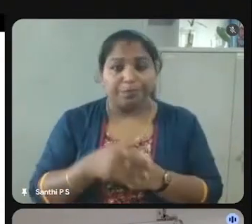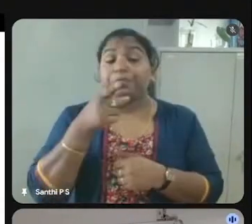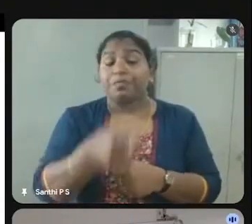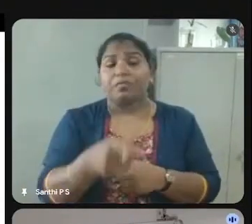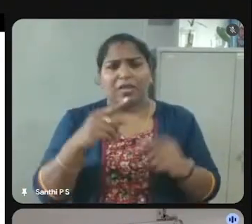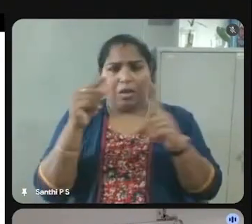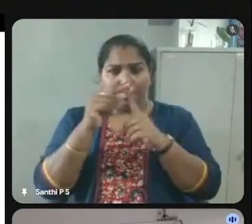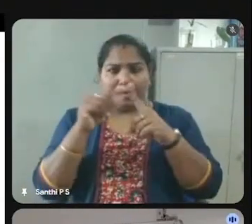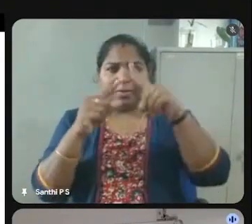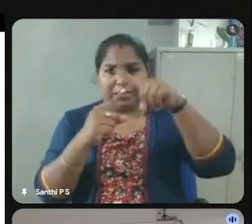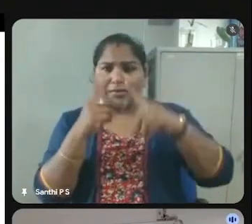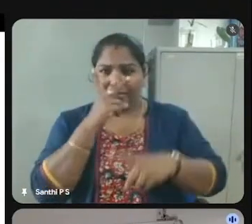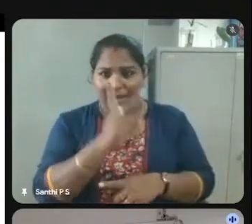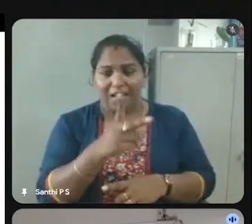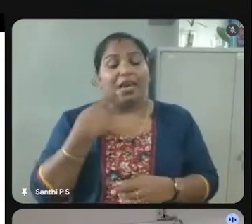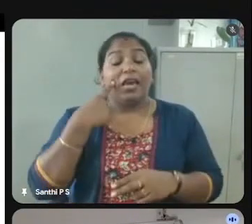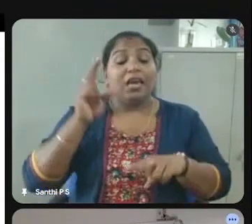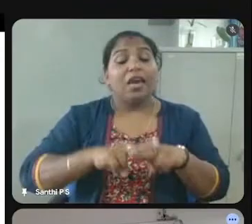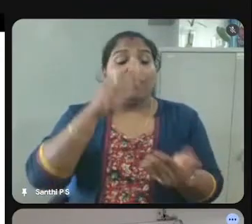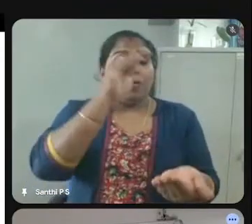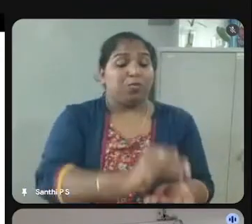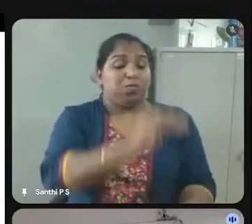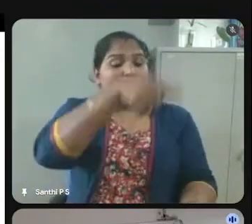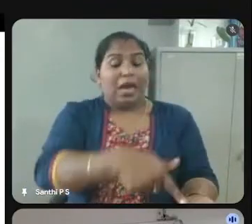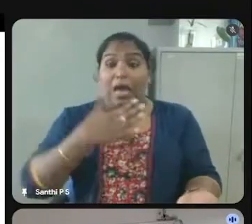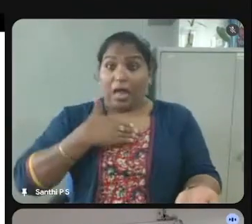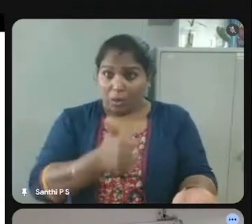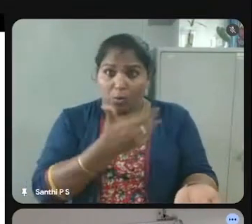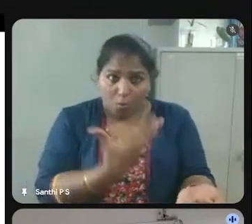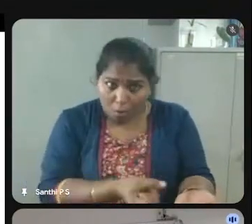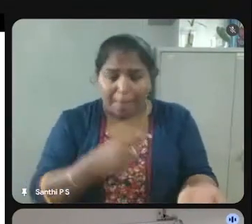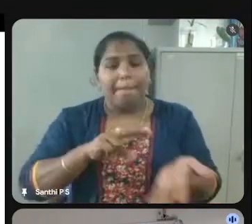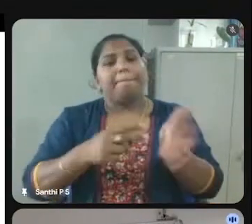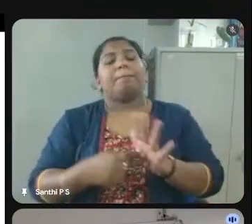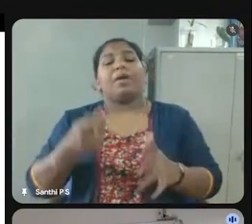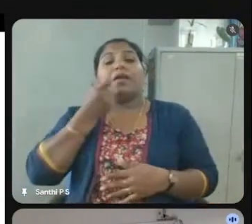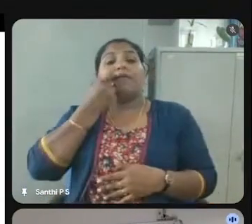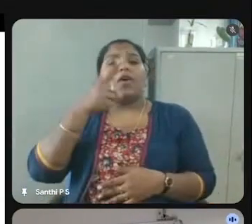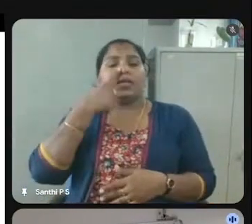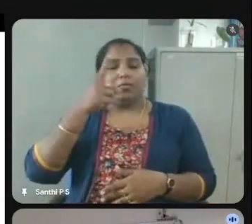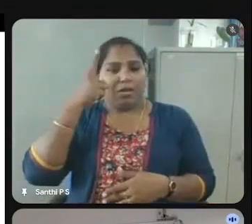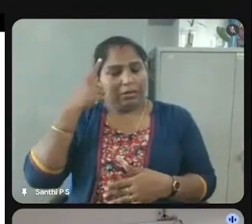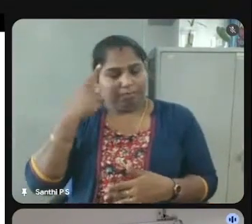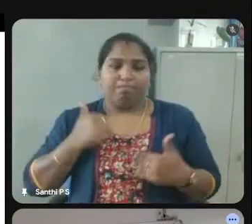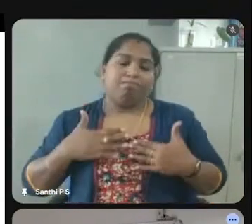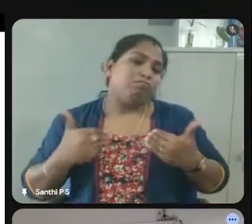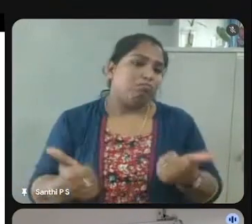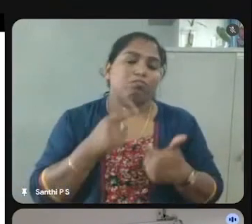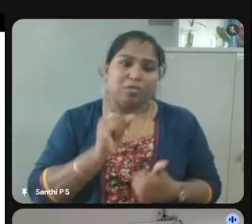ആരോഗ്യമുള്ള കുട്ടിക്കായി ആരോഗ്യമുള്ള മാതാപിതാക്കളാകുക എന്നുള്ളത്. അതെന്താ ഉദ്ദേശിക്കുന്നത്? നമ്മൾ എപ്പോഴും നമ്മുടെ